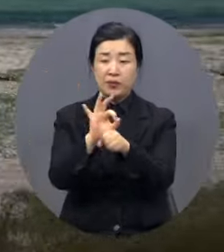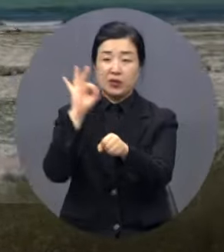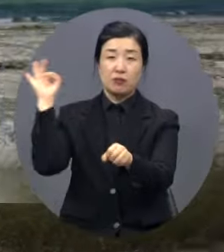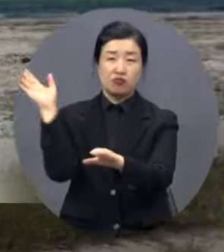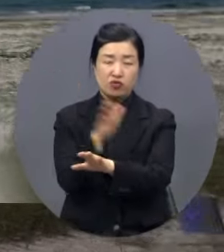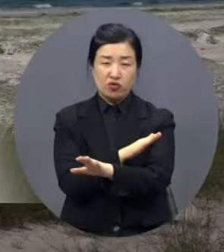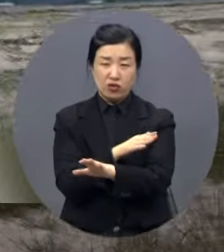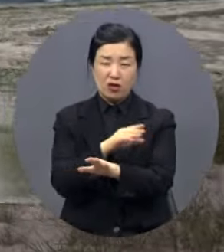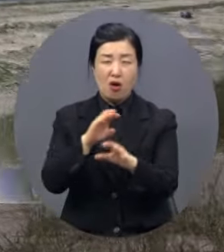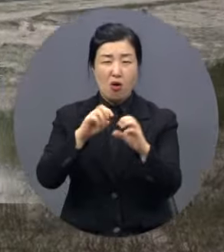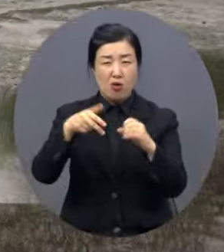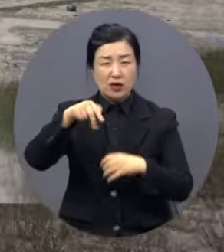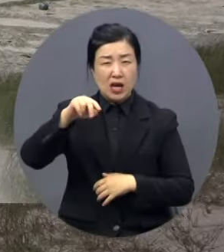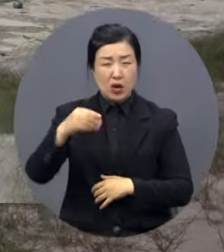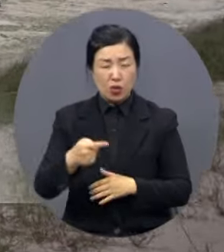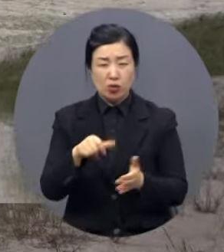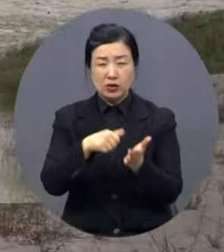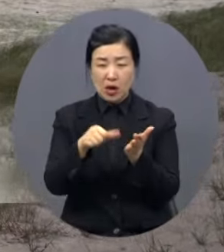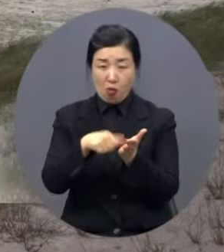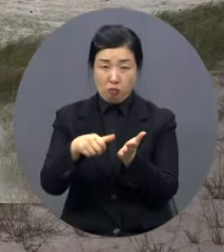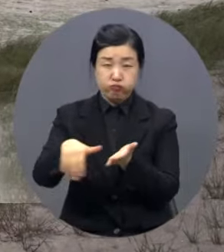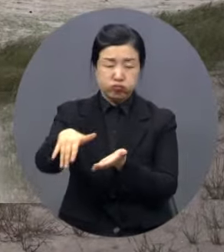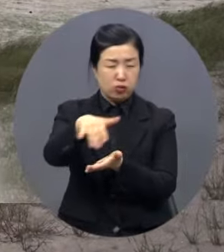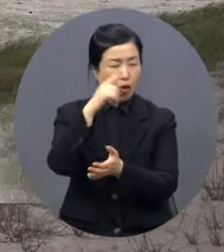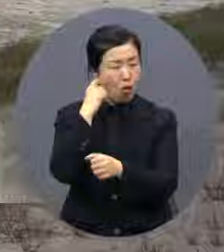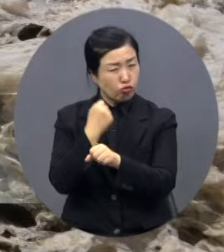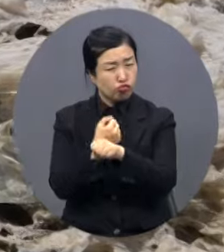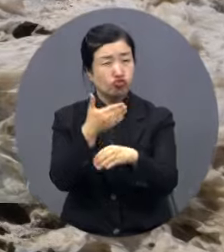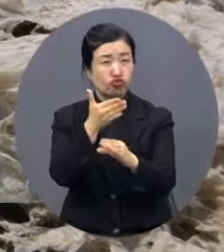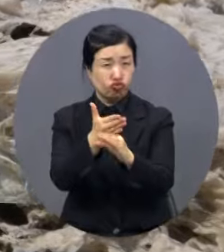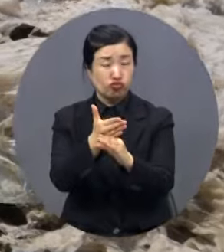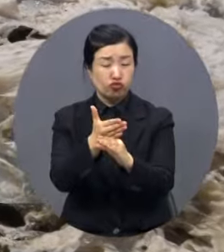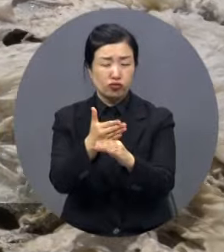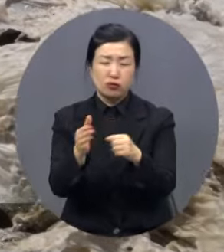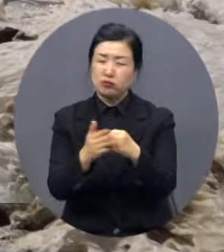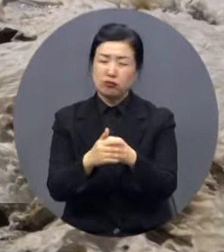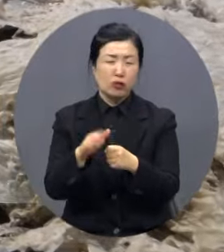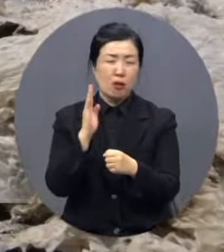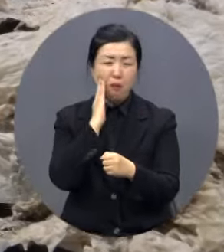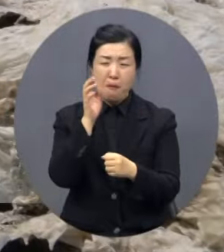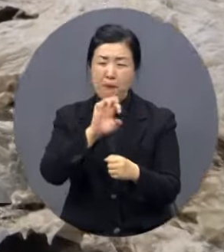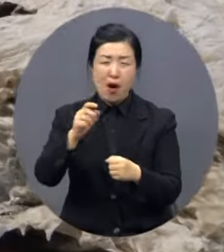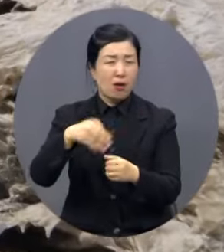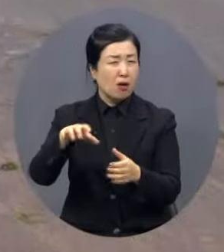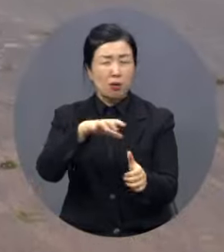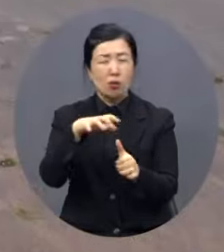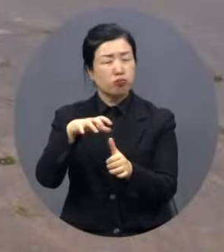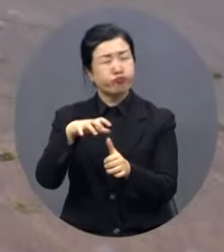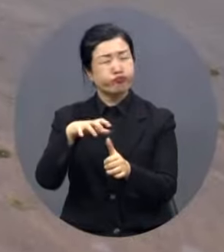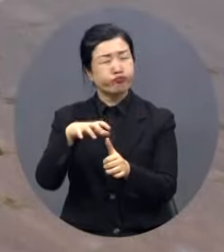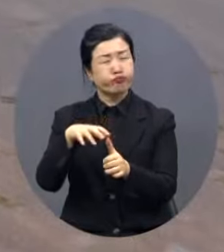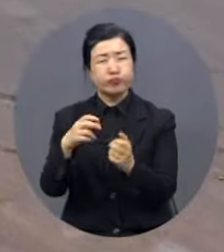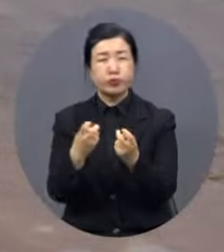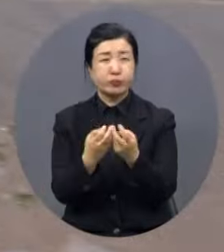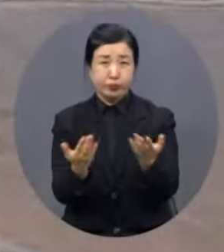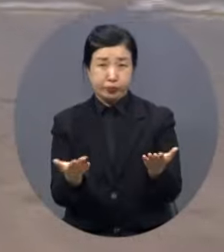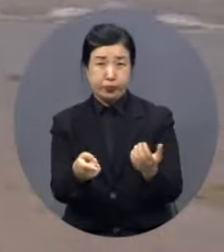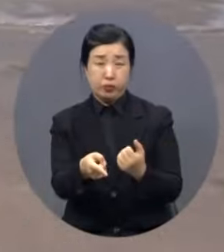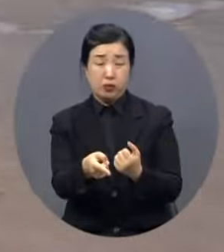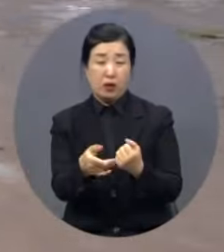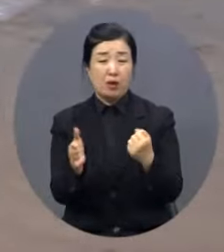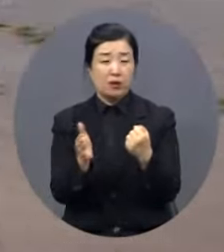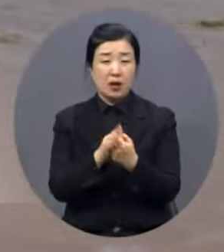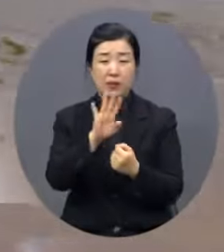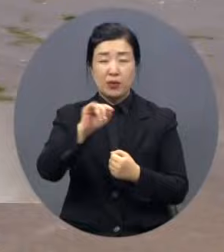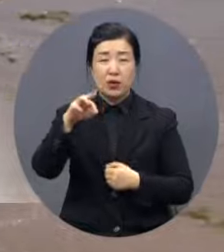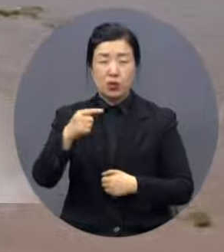퇴비나 사료 등 자원으로 활용하기 위한 연구를 진행하고 있지만 별다른 성과는 없는 상황 전문가들은 비나